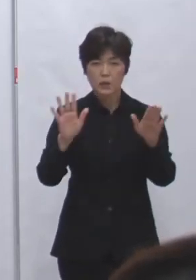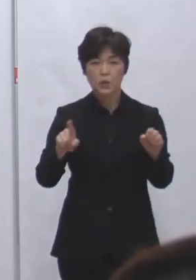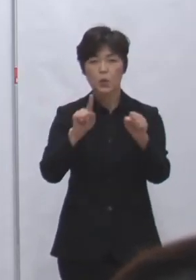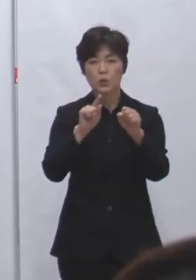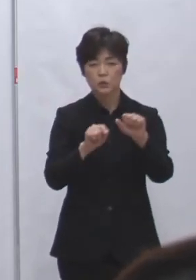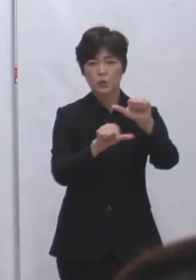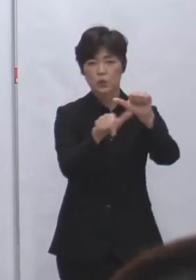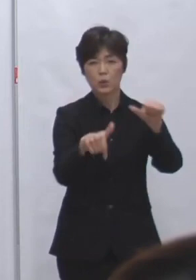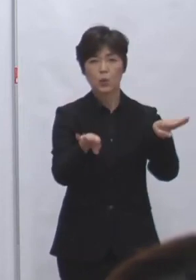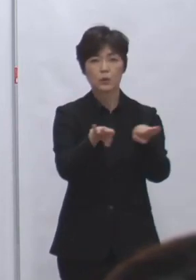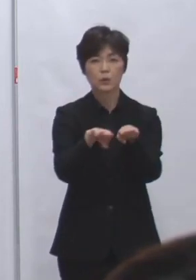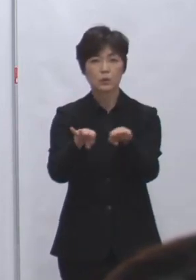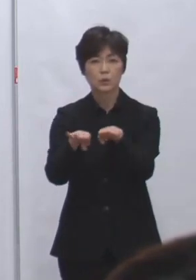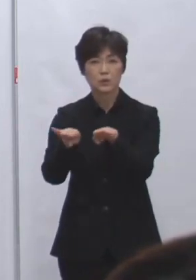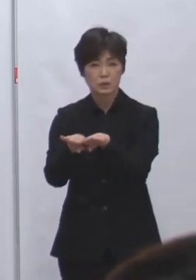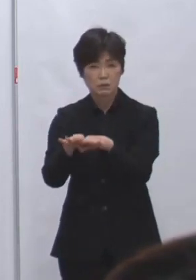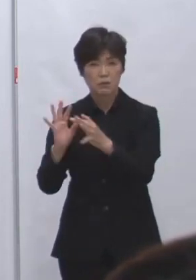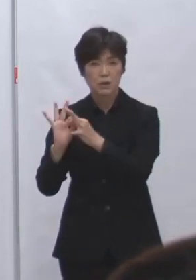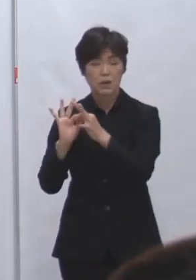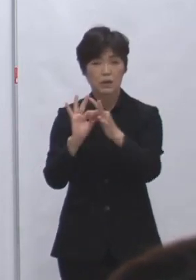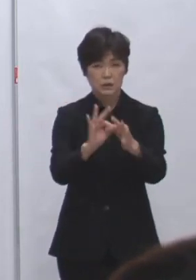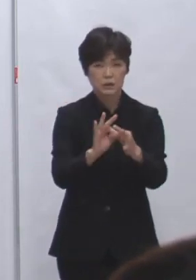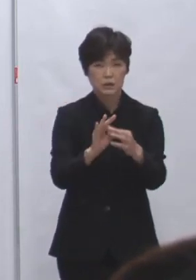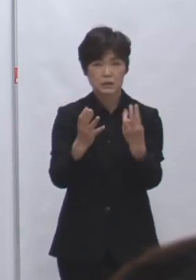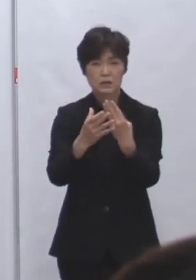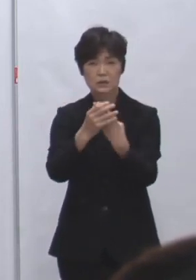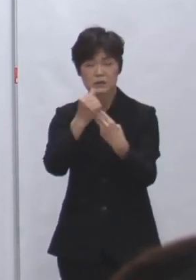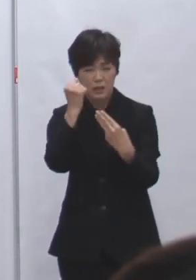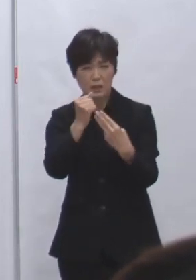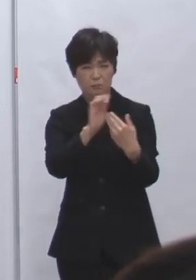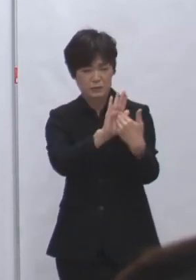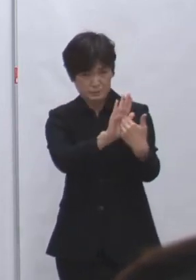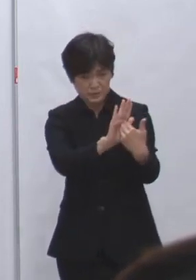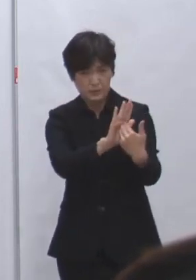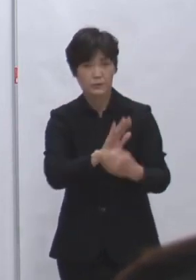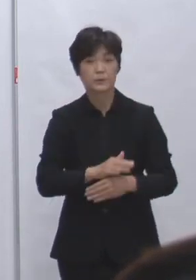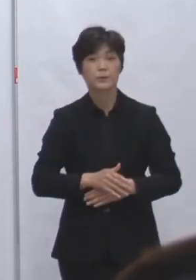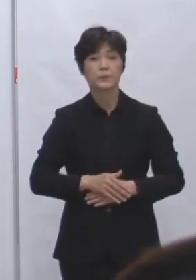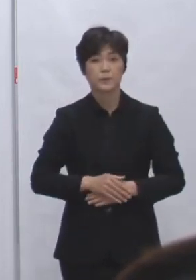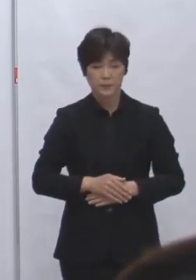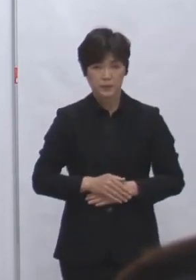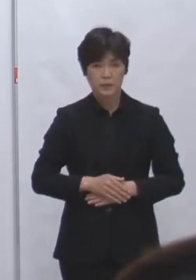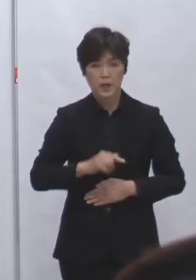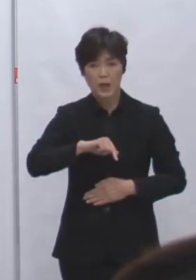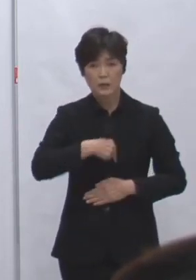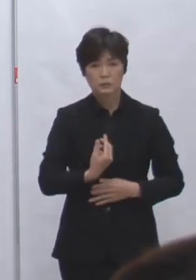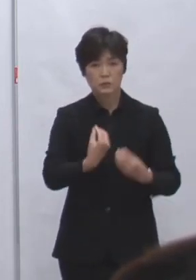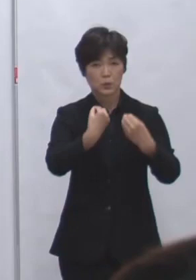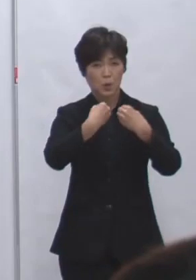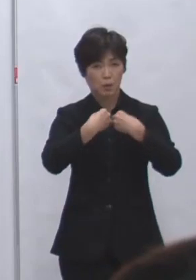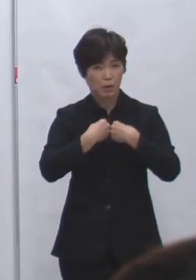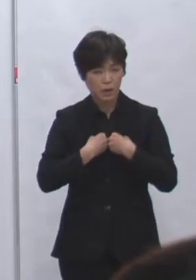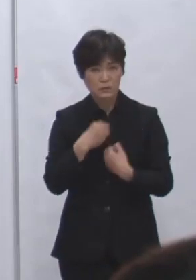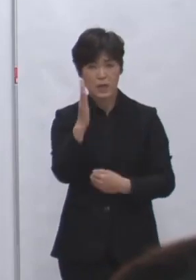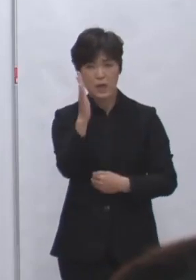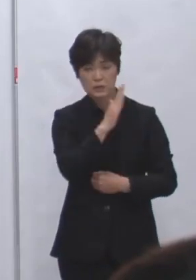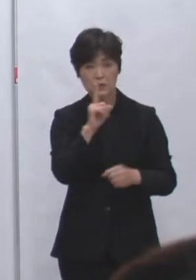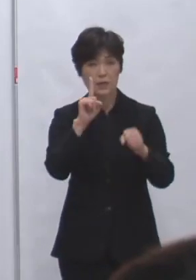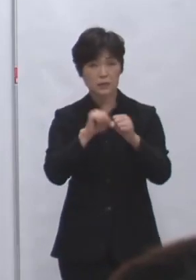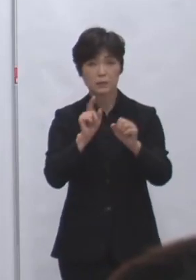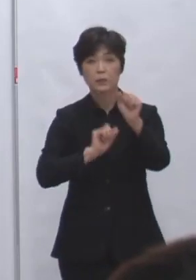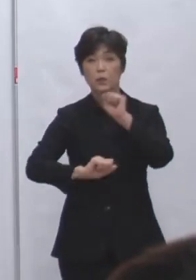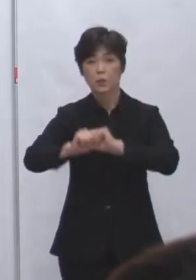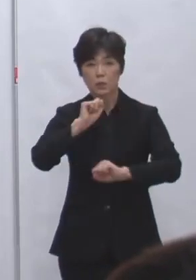ゴールデンウィークは引き続き3密を避けてくださると、自分がコロナに感染しないための行動